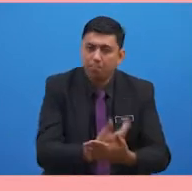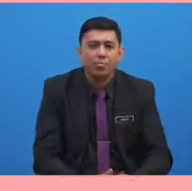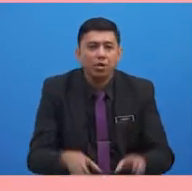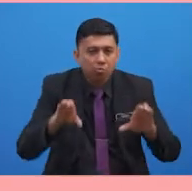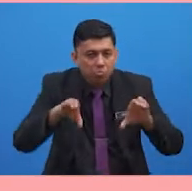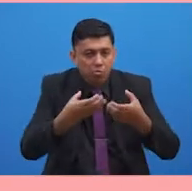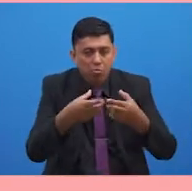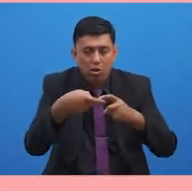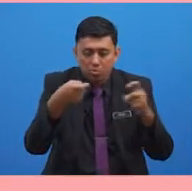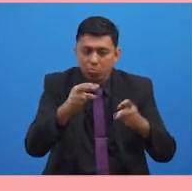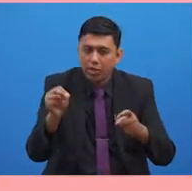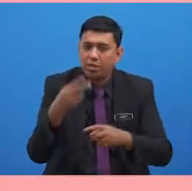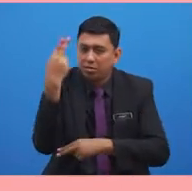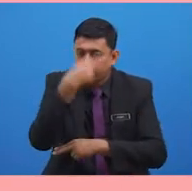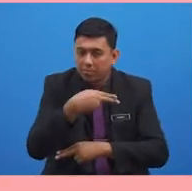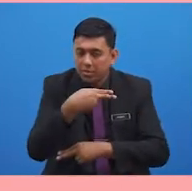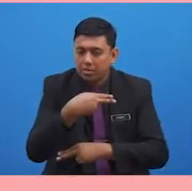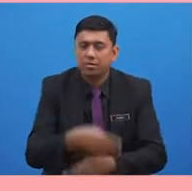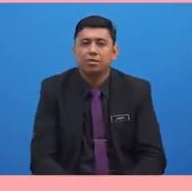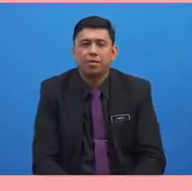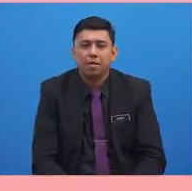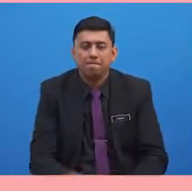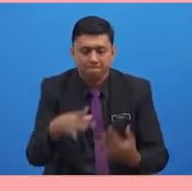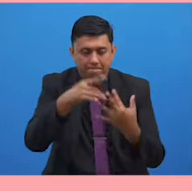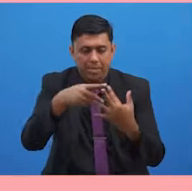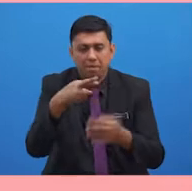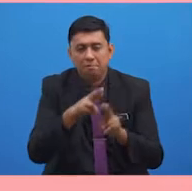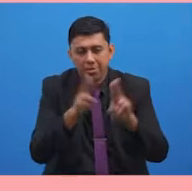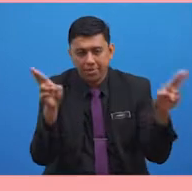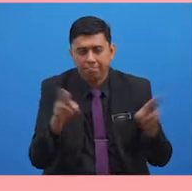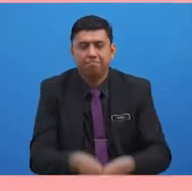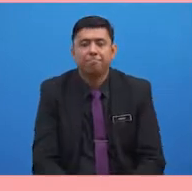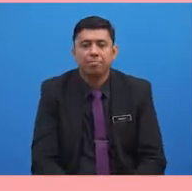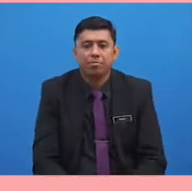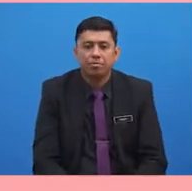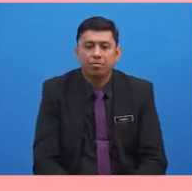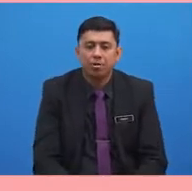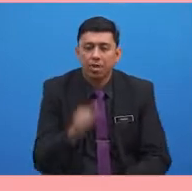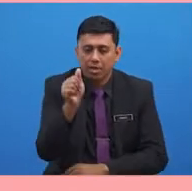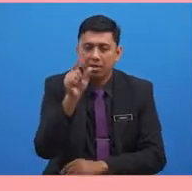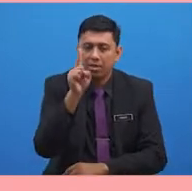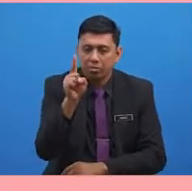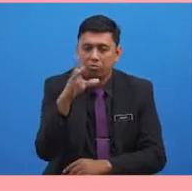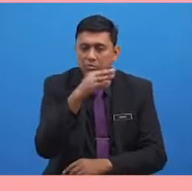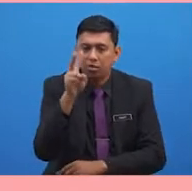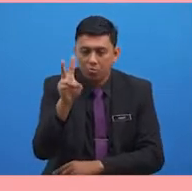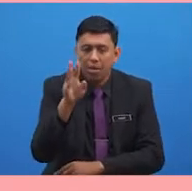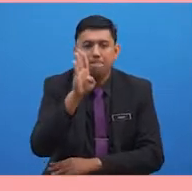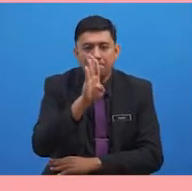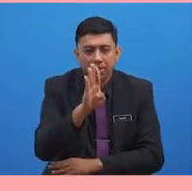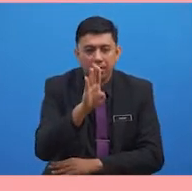4. Membuat keputusan terhadap petisyen pilihan raya. A. 1 dan 2.